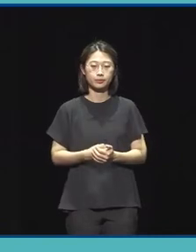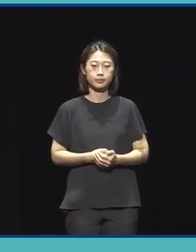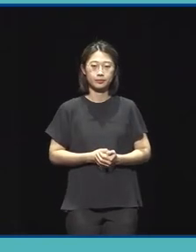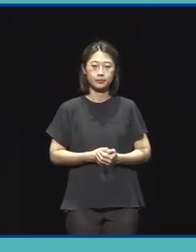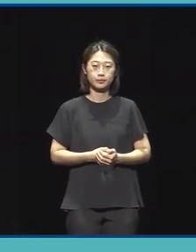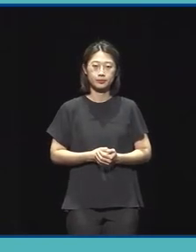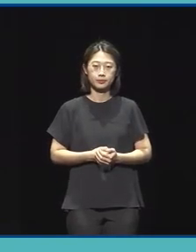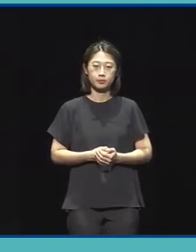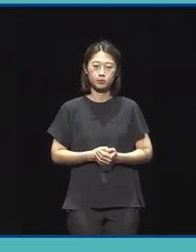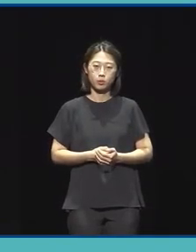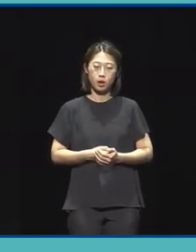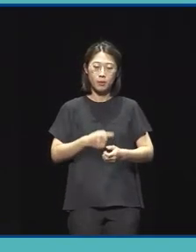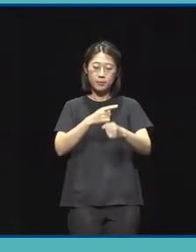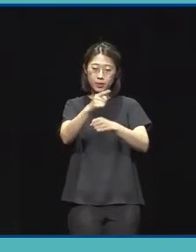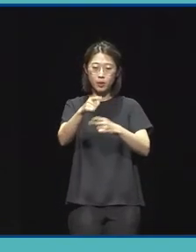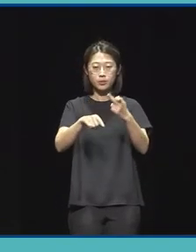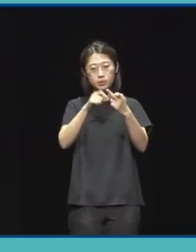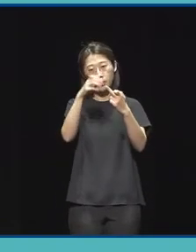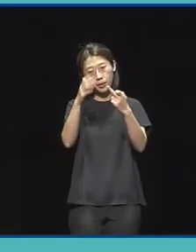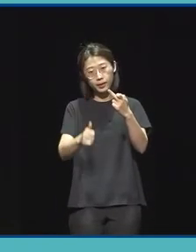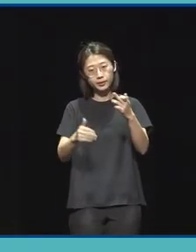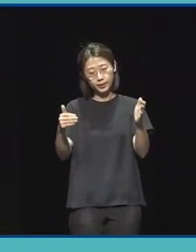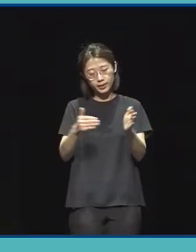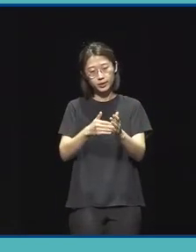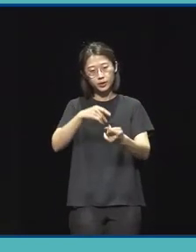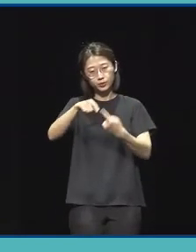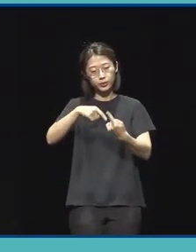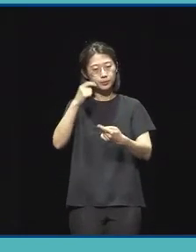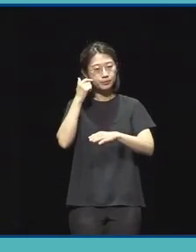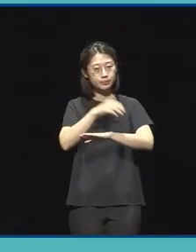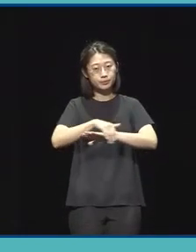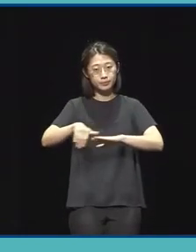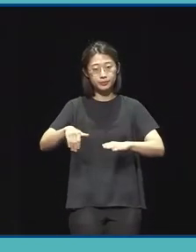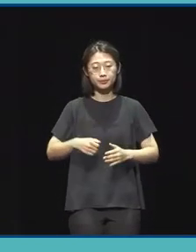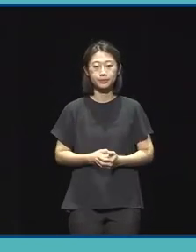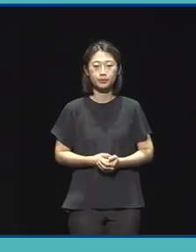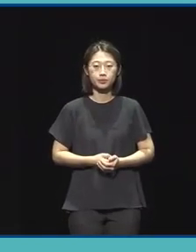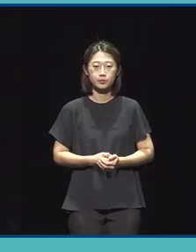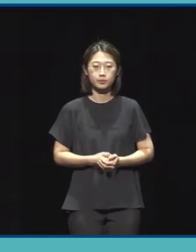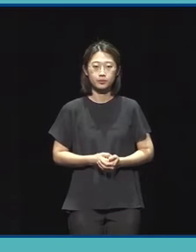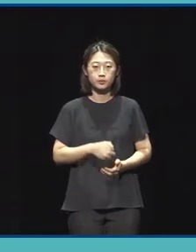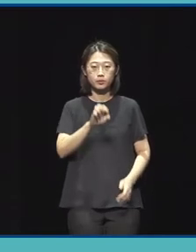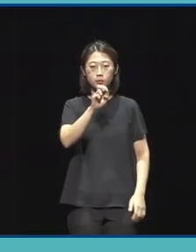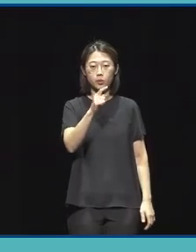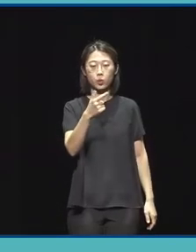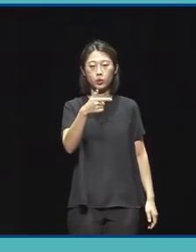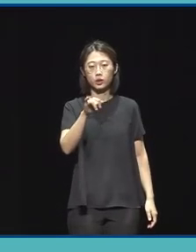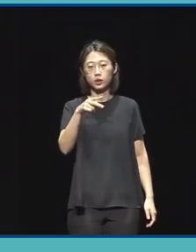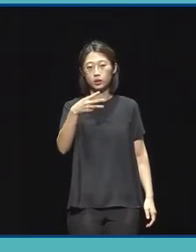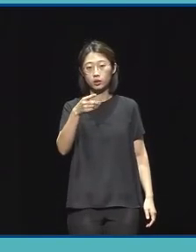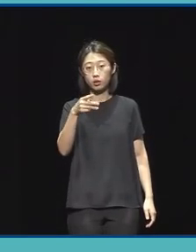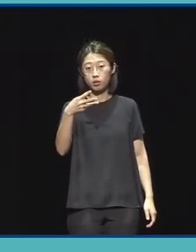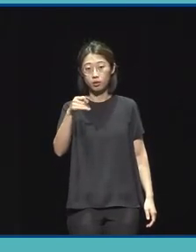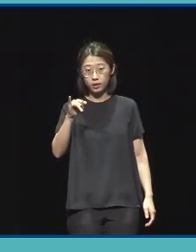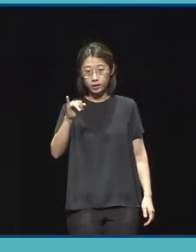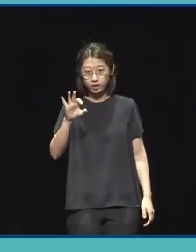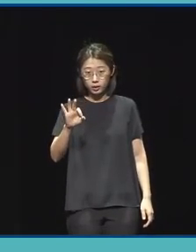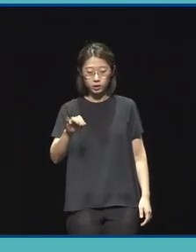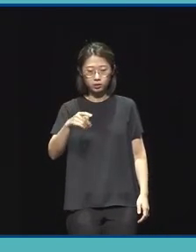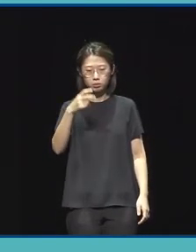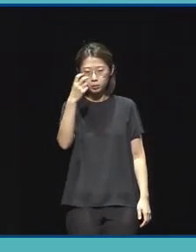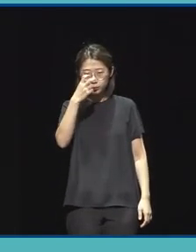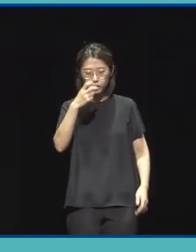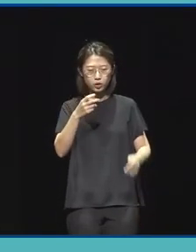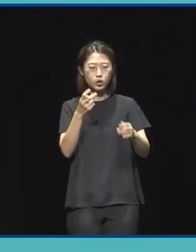사업 추진이 되고요 모니터링은 저희가 일부 모니터링이 아니고 참고로 전수 모니터링을 기존에 해왔듯이 할 예정입니다